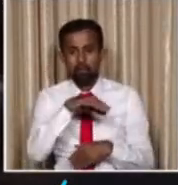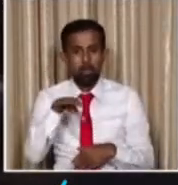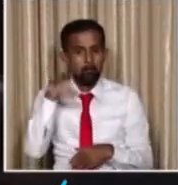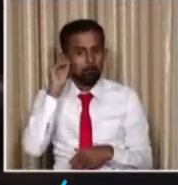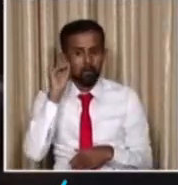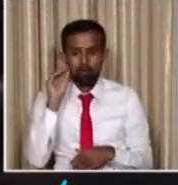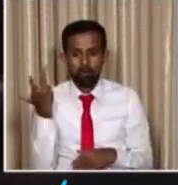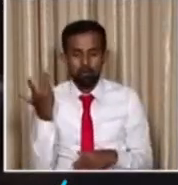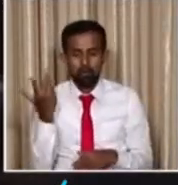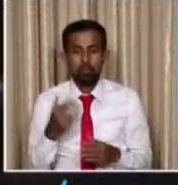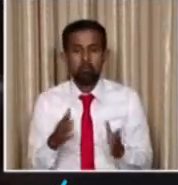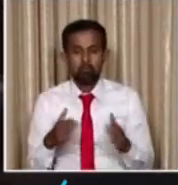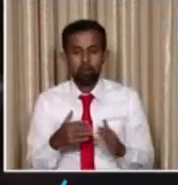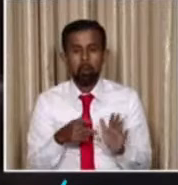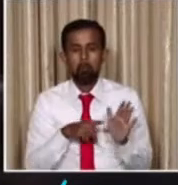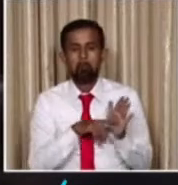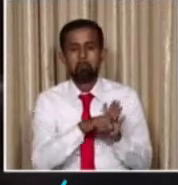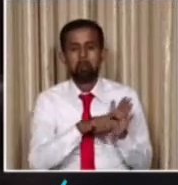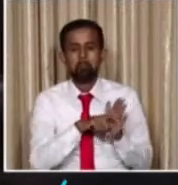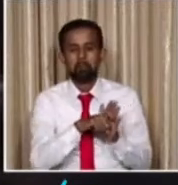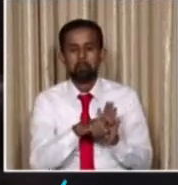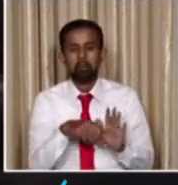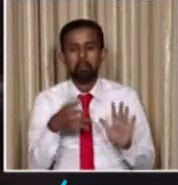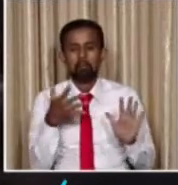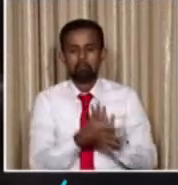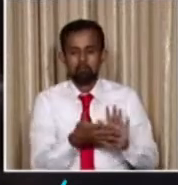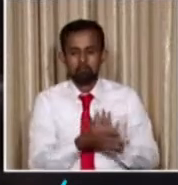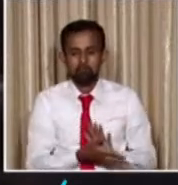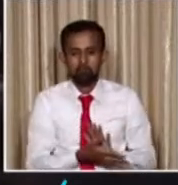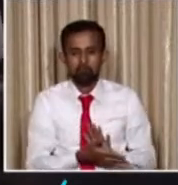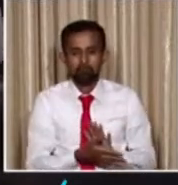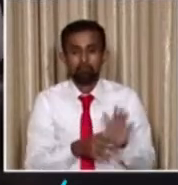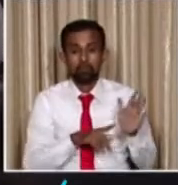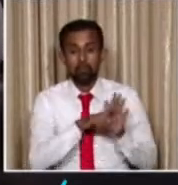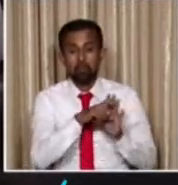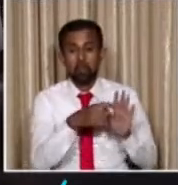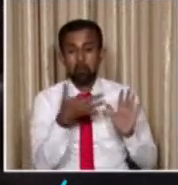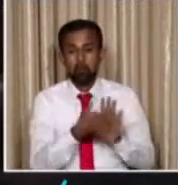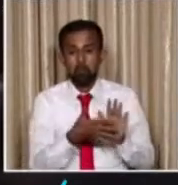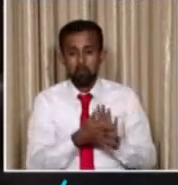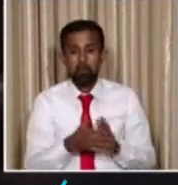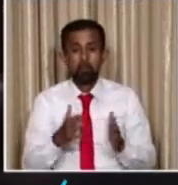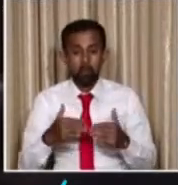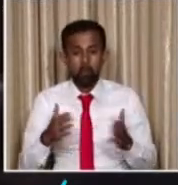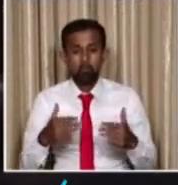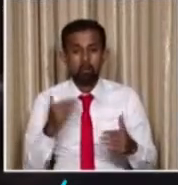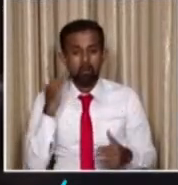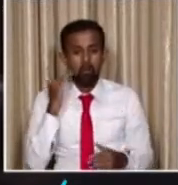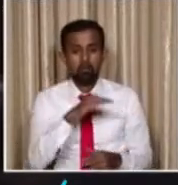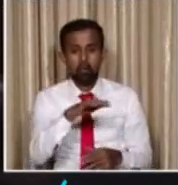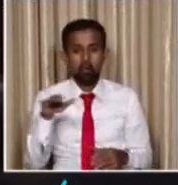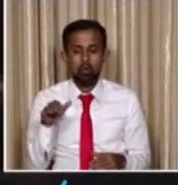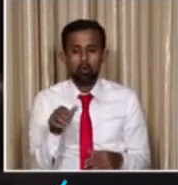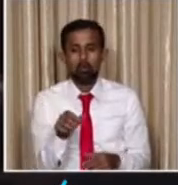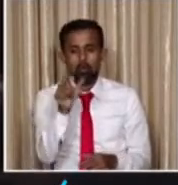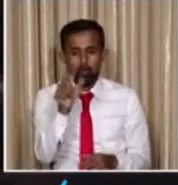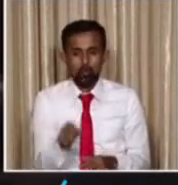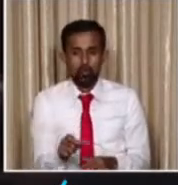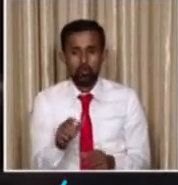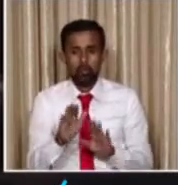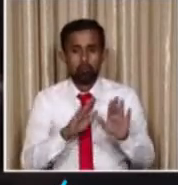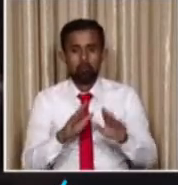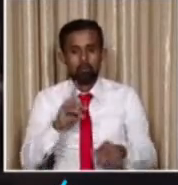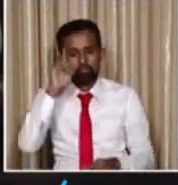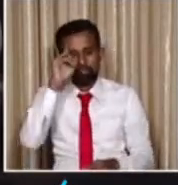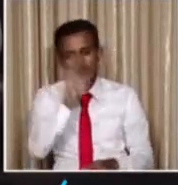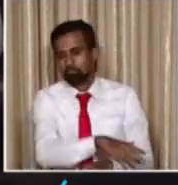නැහැ. තාමත් කරන්නේ පරණ පෙරපුරුදු වැරදිම තමයි. ඒ පෙරපුරුදු වැරදි කරන්න කරන්න ජනතාවට ඔබතුමන්ලාගේ පාලනේ පා